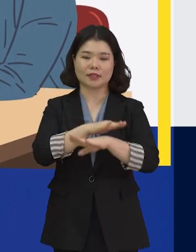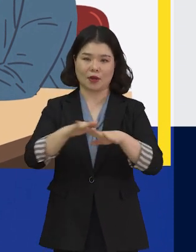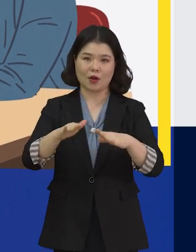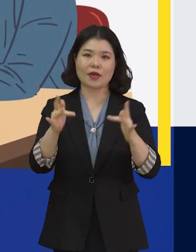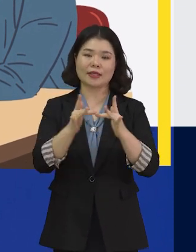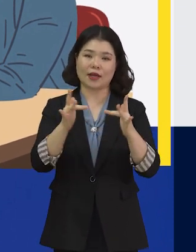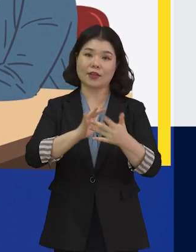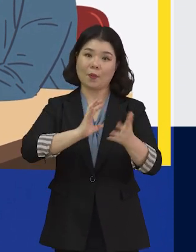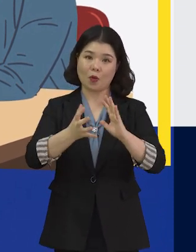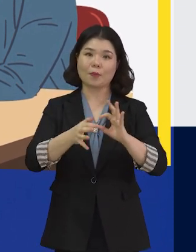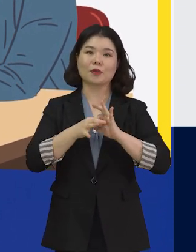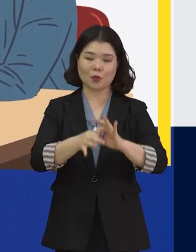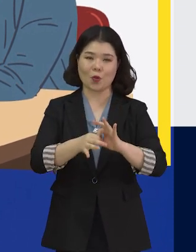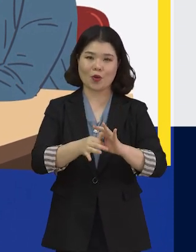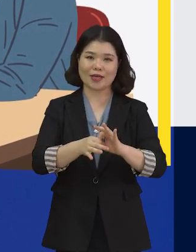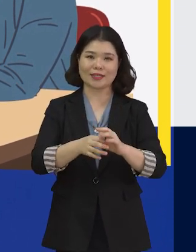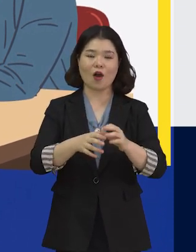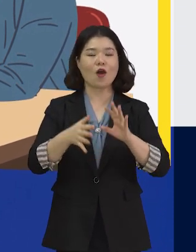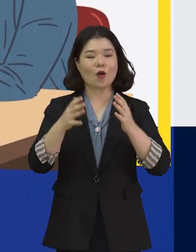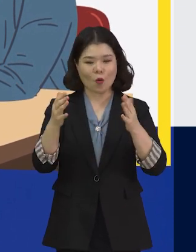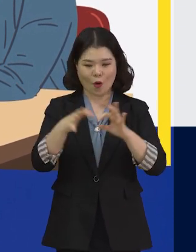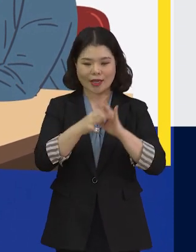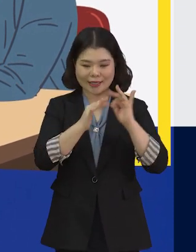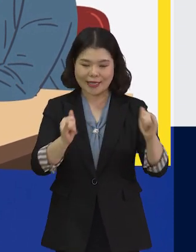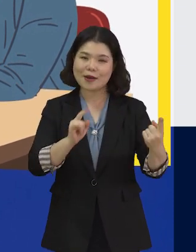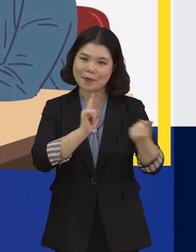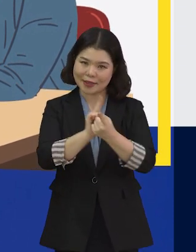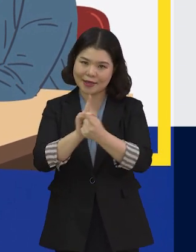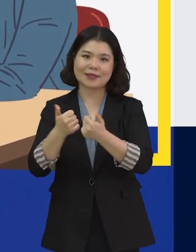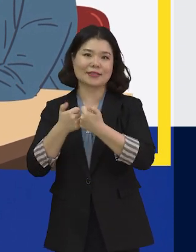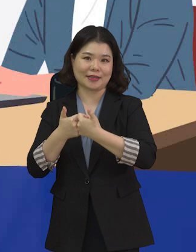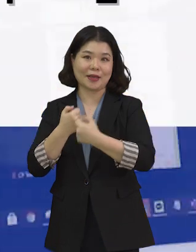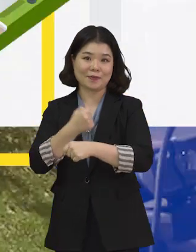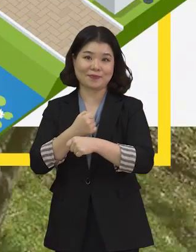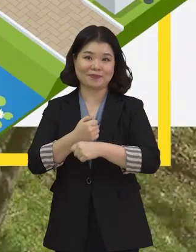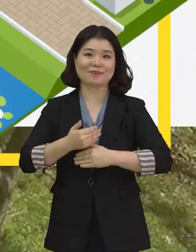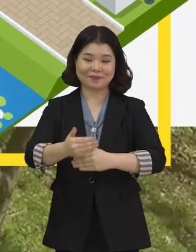온택트 포럼을 열어 업계 전문가들의 강연과 멘토링 등을 지원합니다.